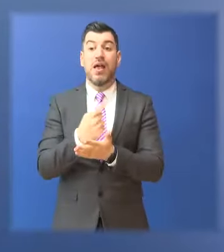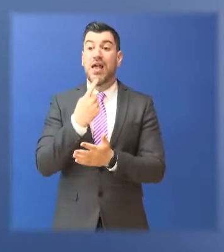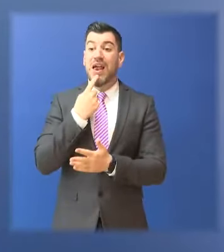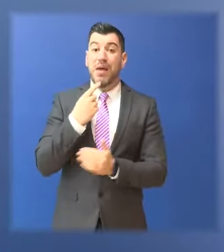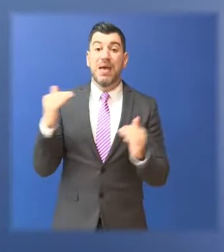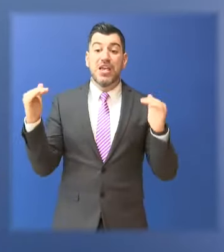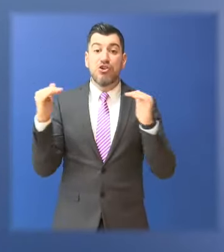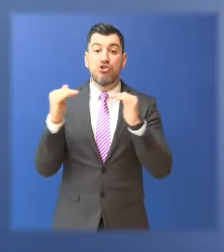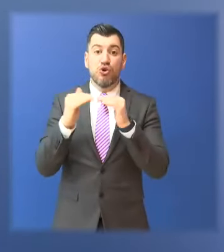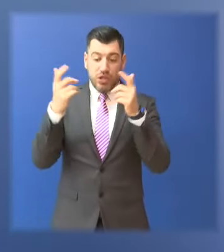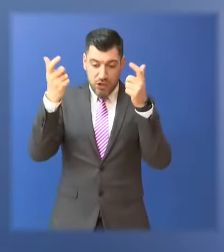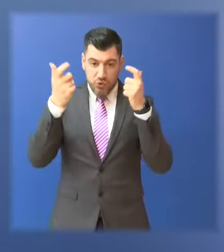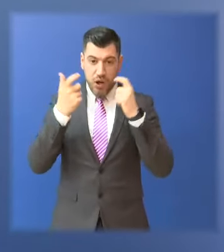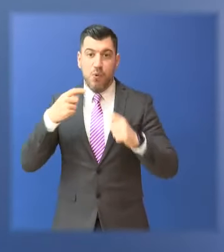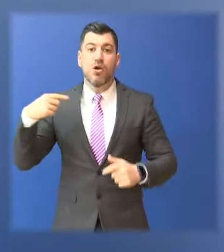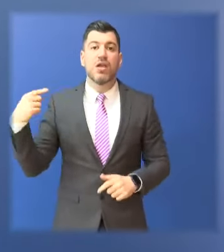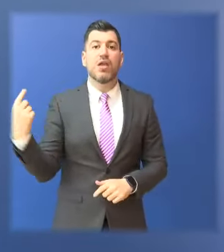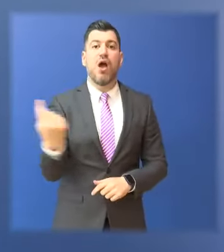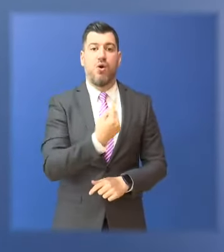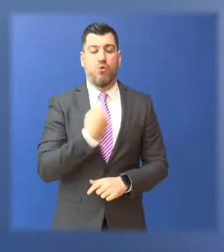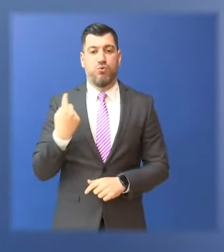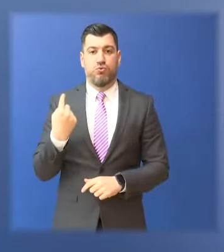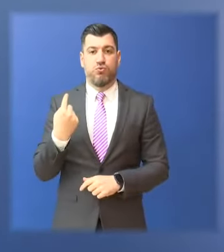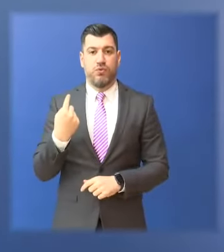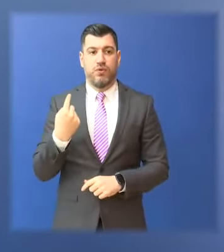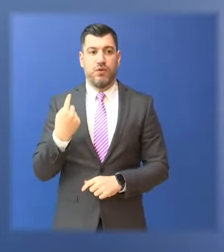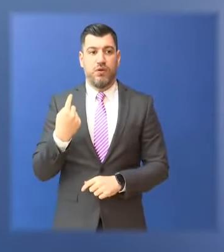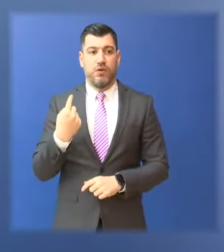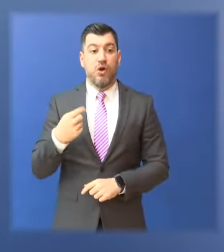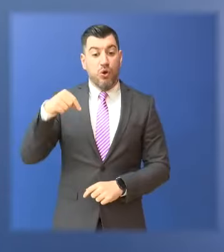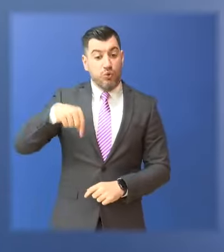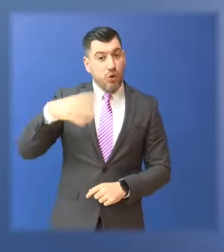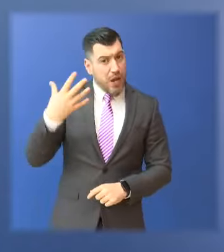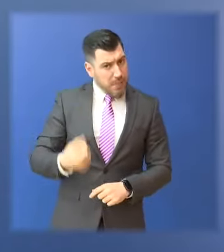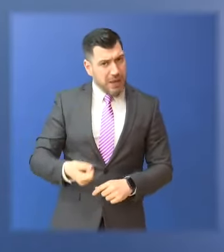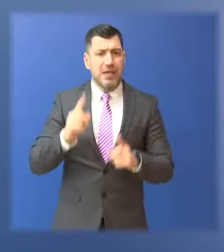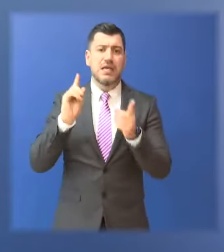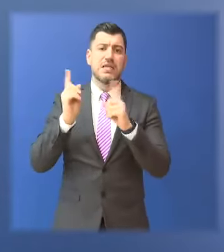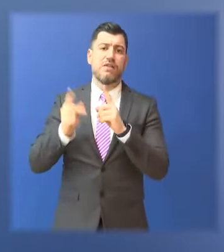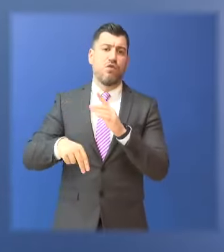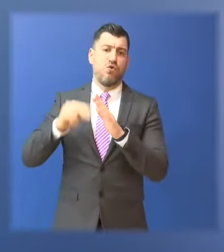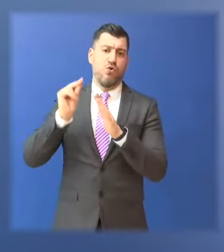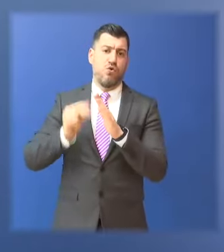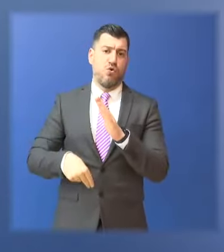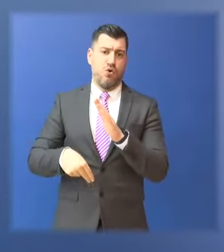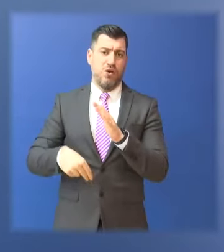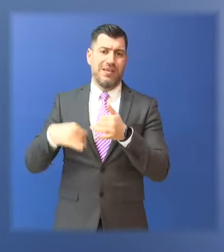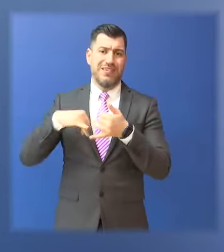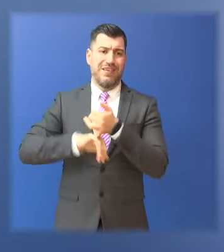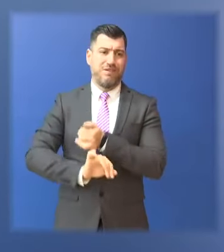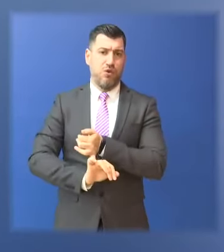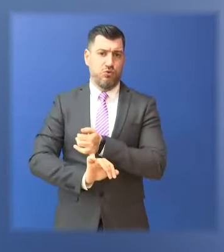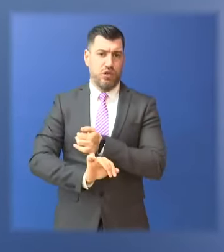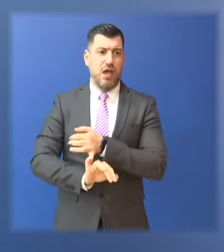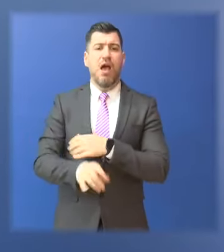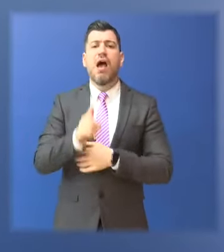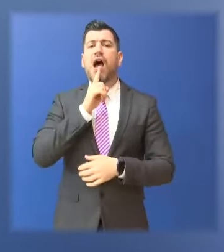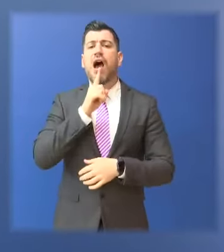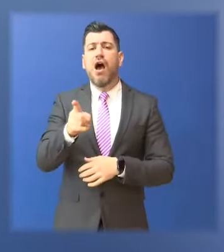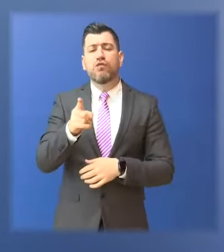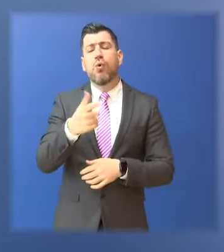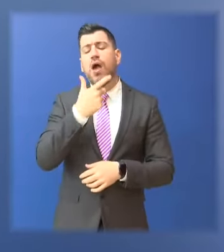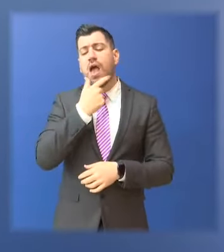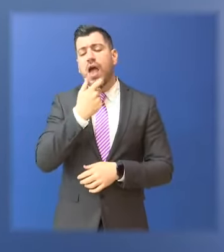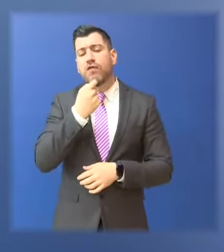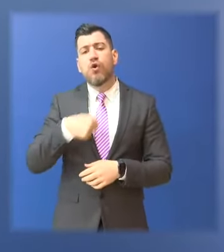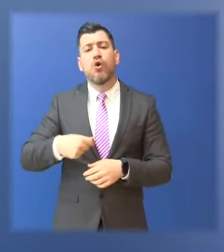συνολικά για τους συμπολίτες μας. Αυτή τη στιγμή που μιλάμε, υπάρχει το σύμφωνο συμβίωσης, το οποίο γίνεται σε έναν συμβολιογράφο, και πλέον θα